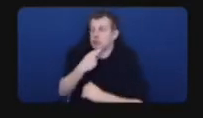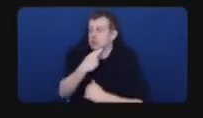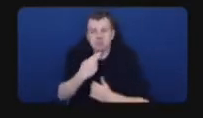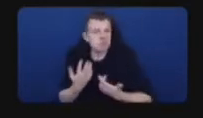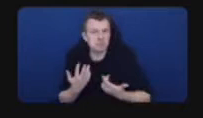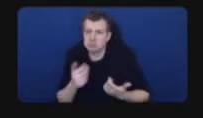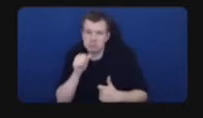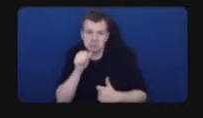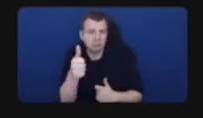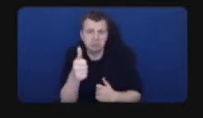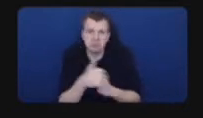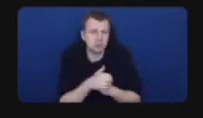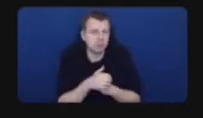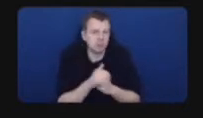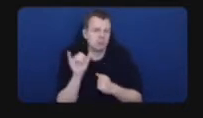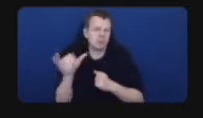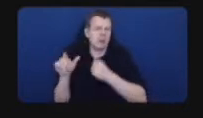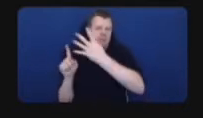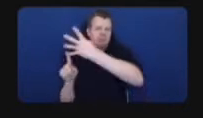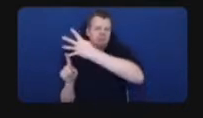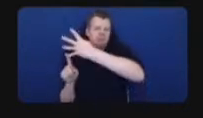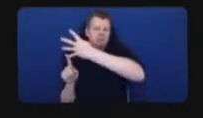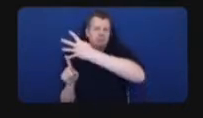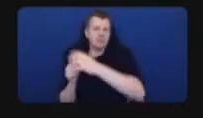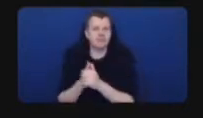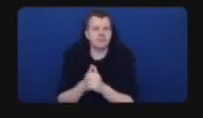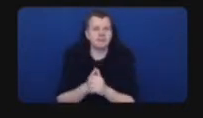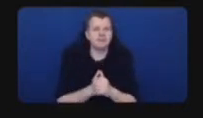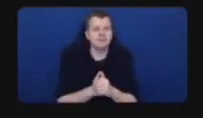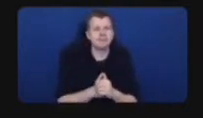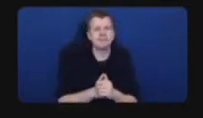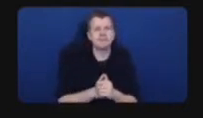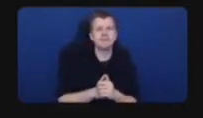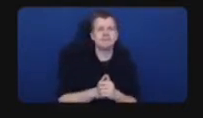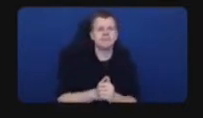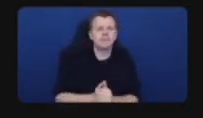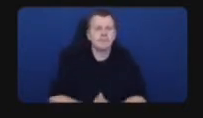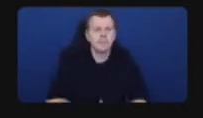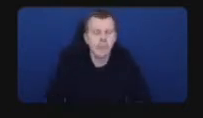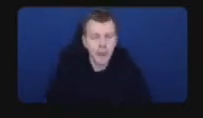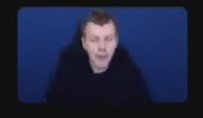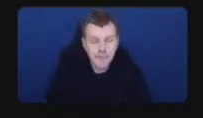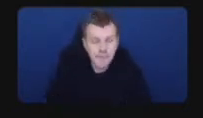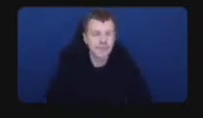在室内就餐的话这个疫苗就不用出示